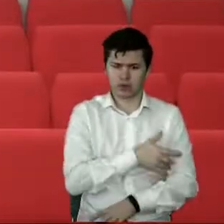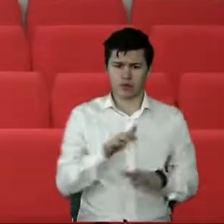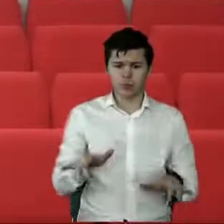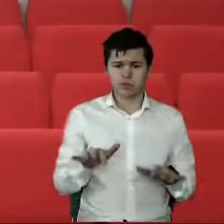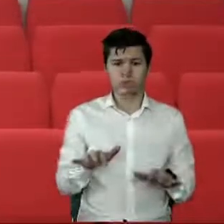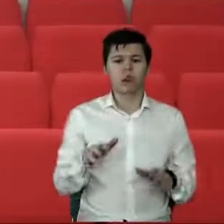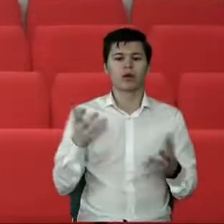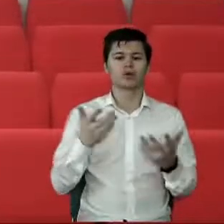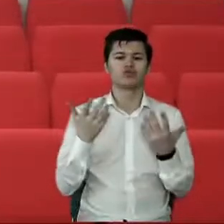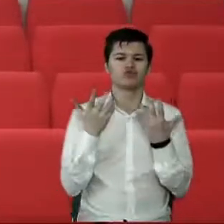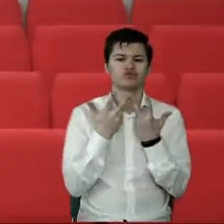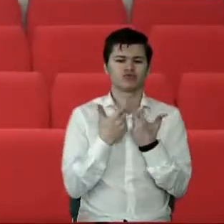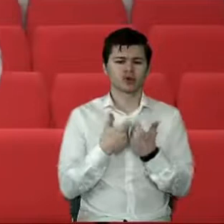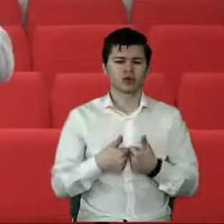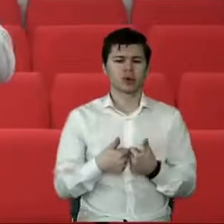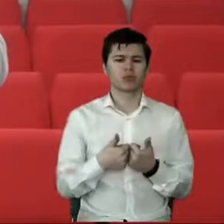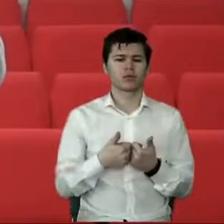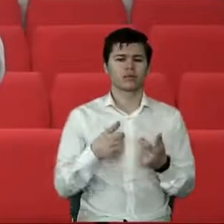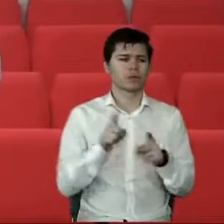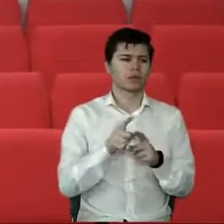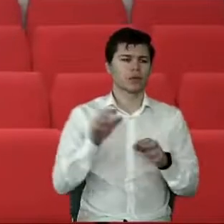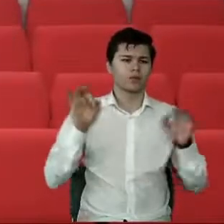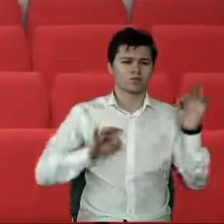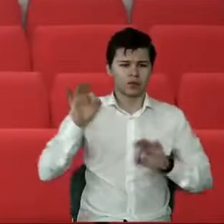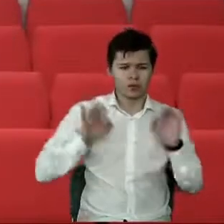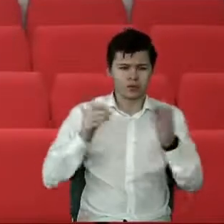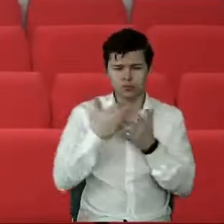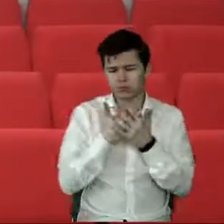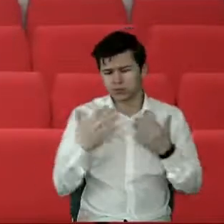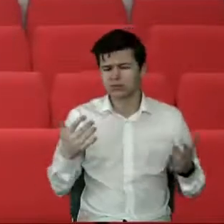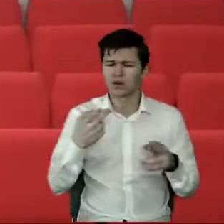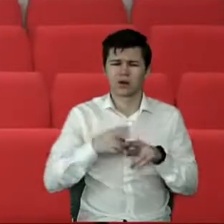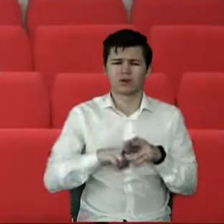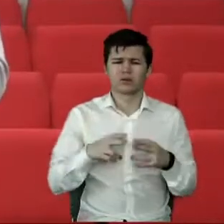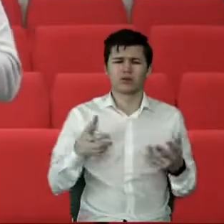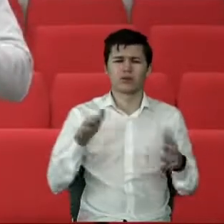которые производят вычисления, те, которые не могут сделать обычные компьютеры.